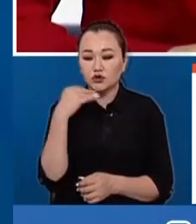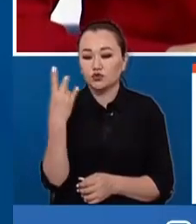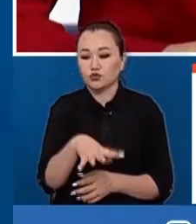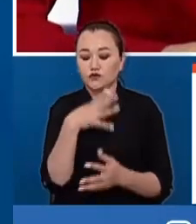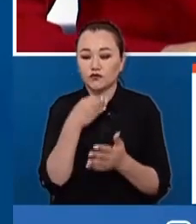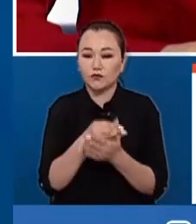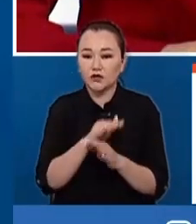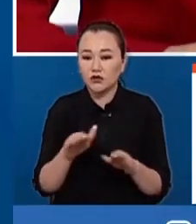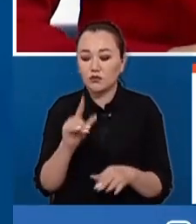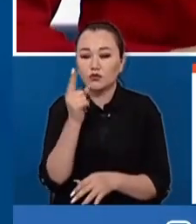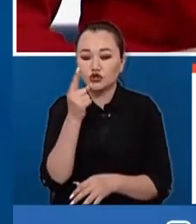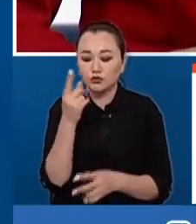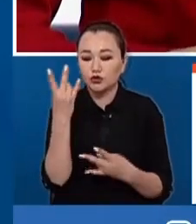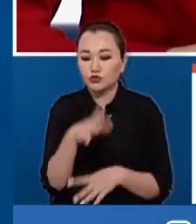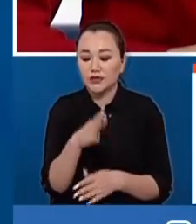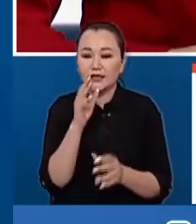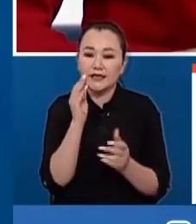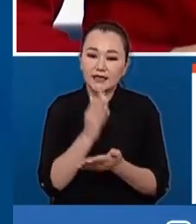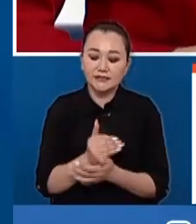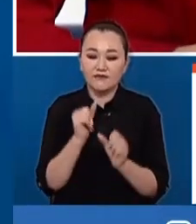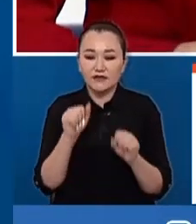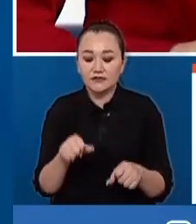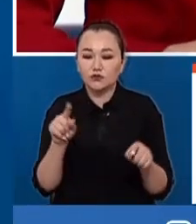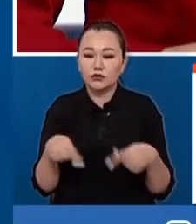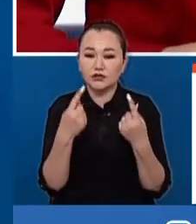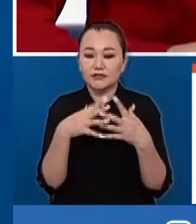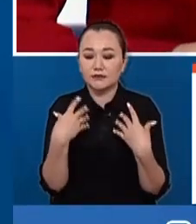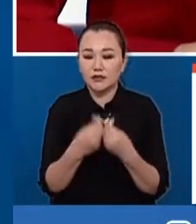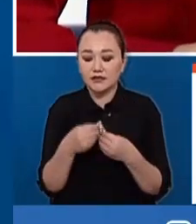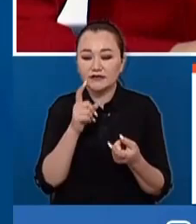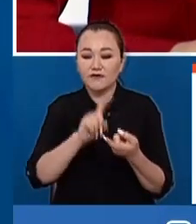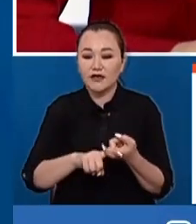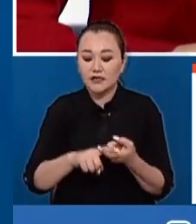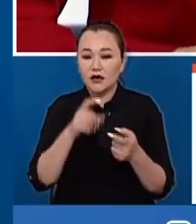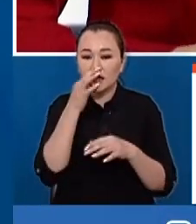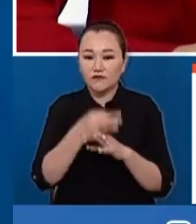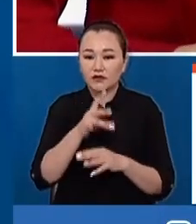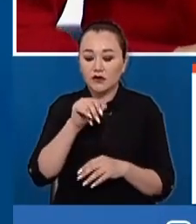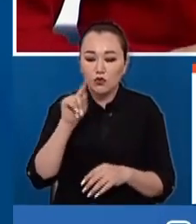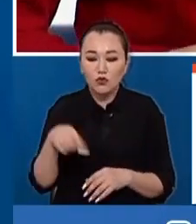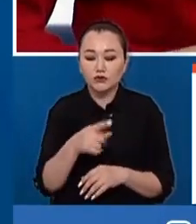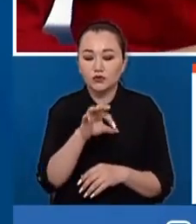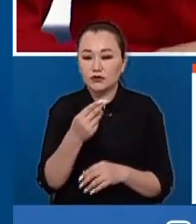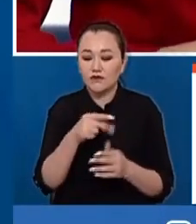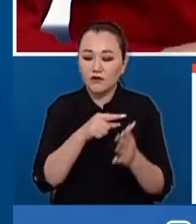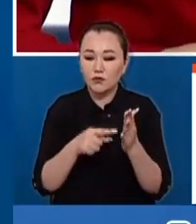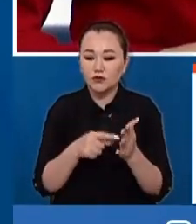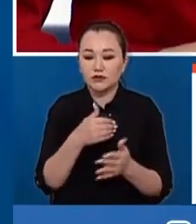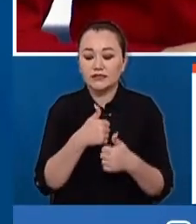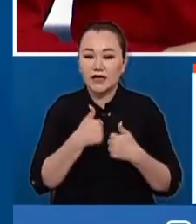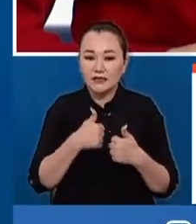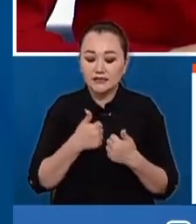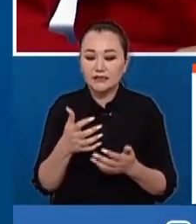собственные Дети есть ли шанс восстановить Утраченные семейные связи ответы на острые социальные вопросы пытались найти